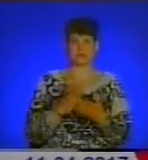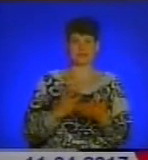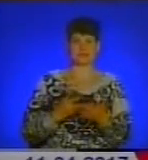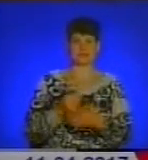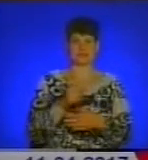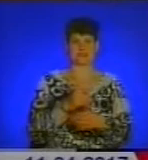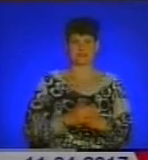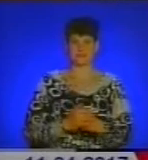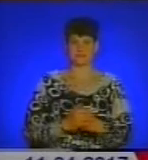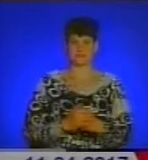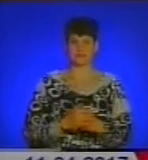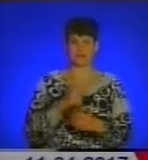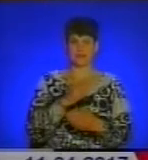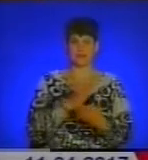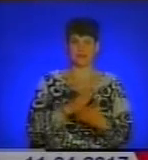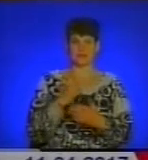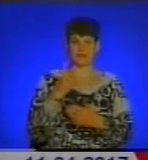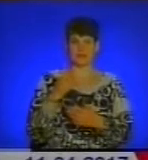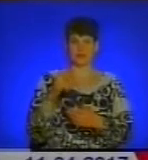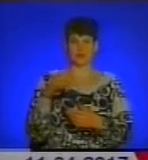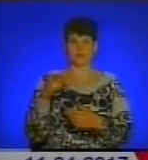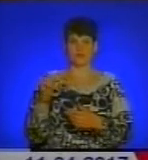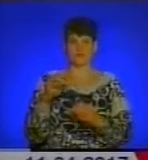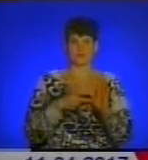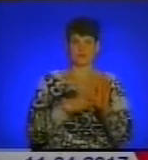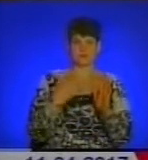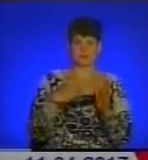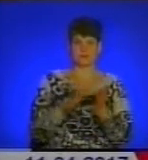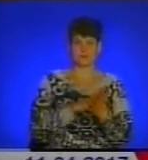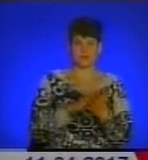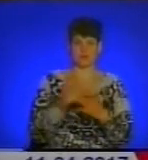них. Там є дві дози безкоштовних, 850 і 500, а